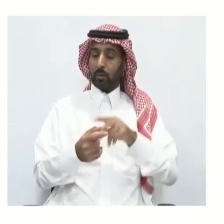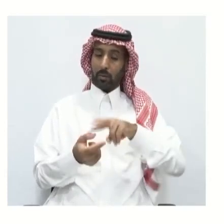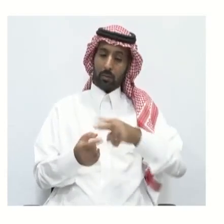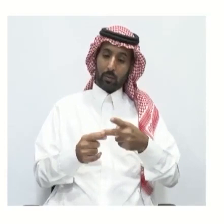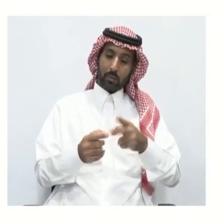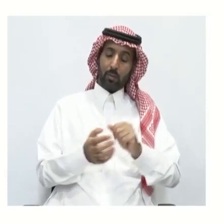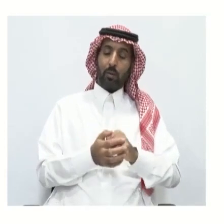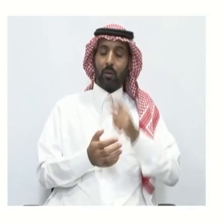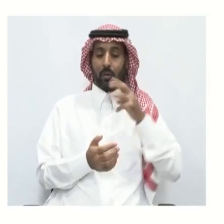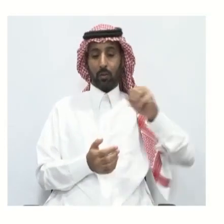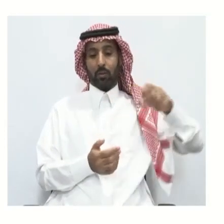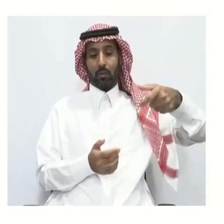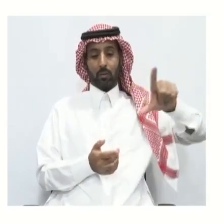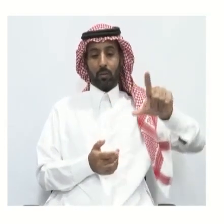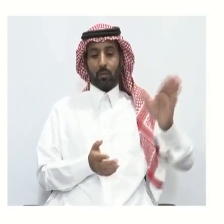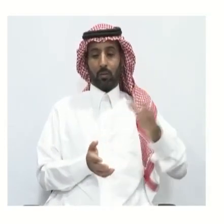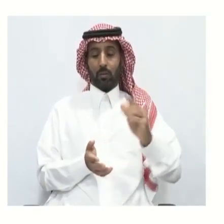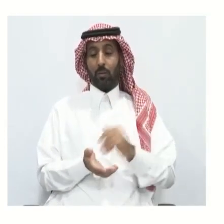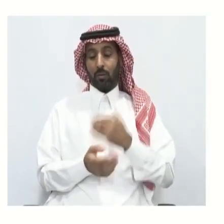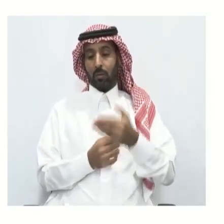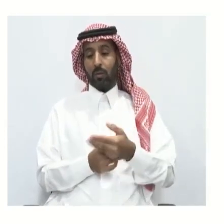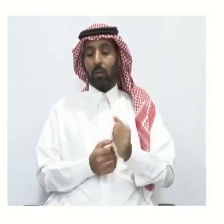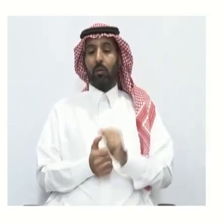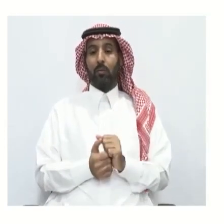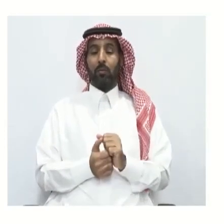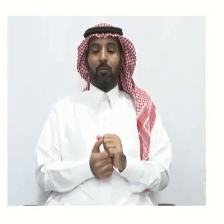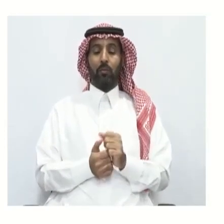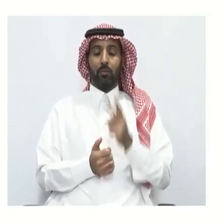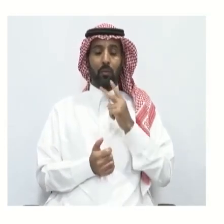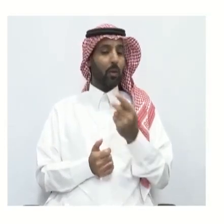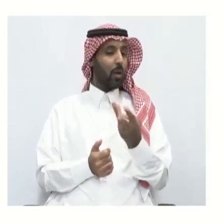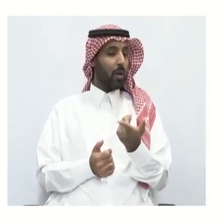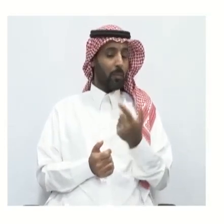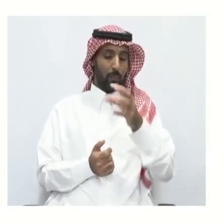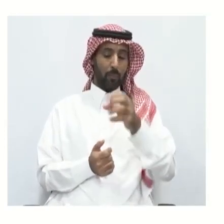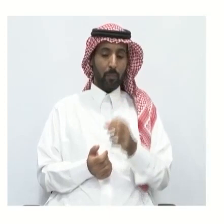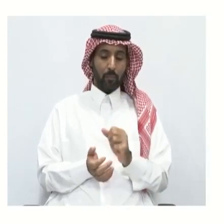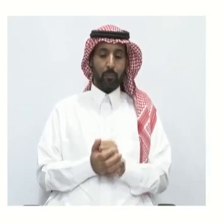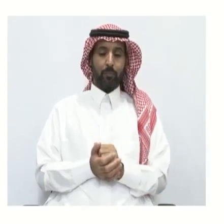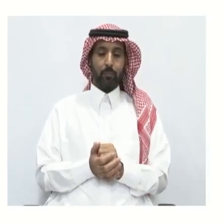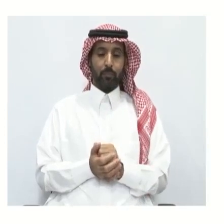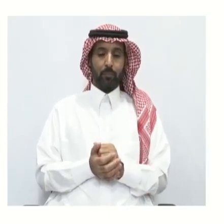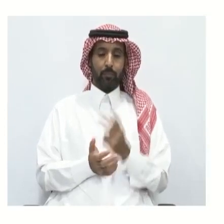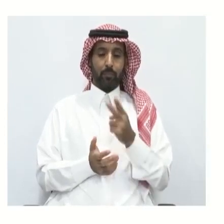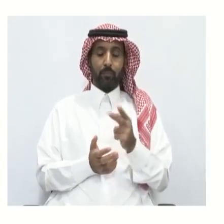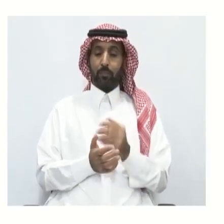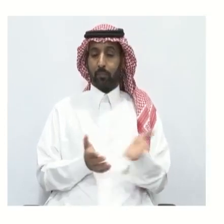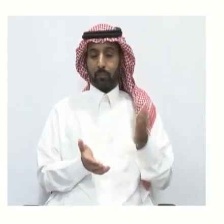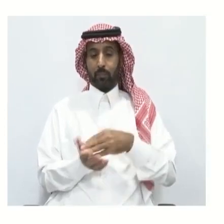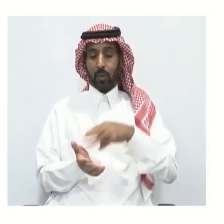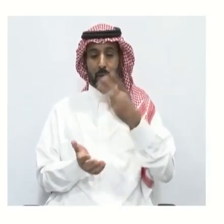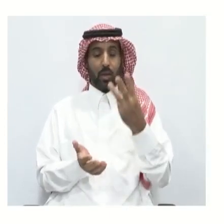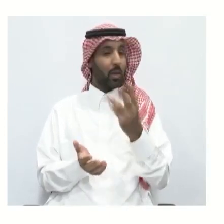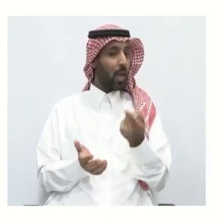الغرامات المعطاه لي في السؤال الثاني يستخدمنا المولات التي حسبناها الكلايدروكسيد الالمنيوم الخطوه الثالثه